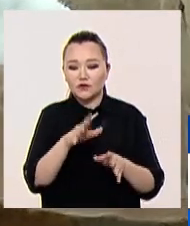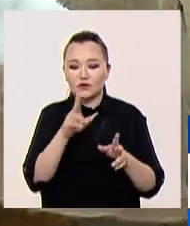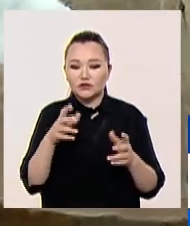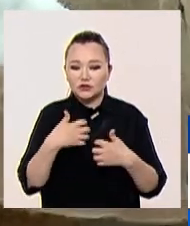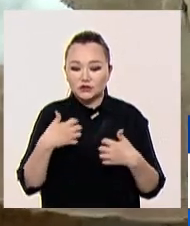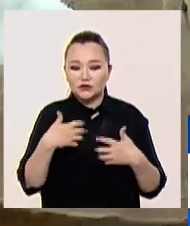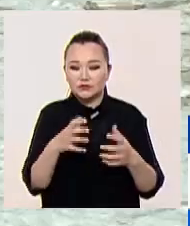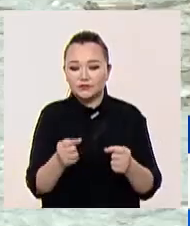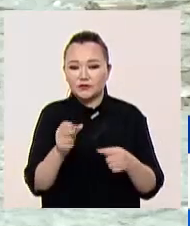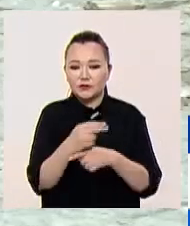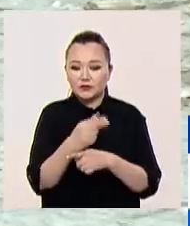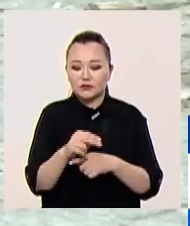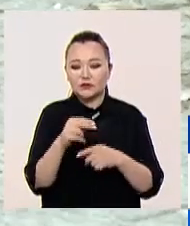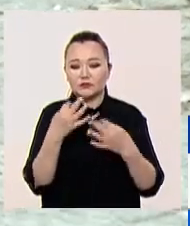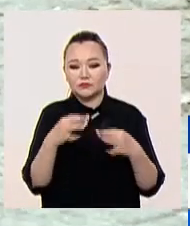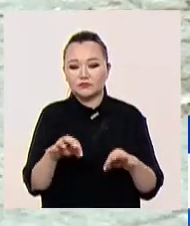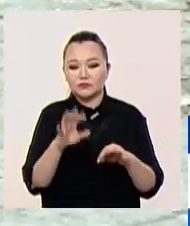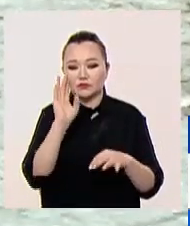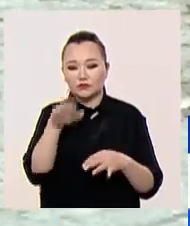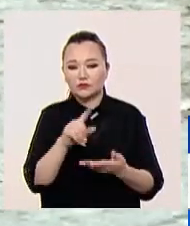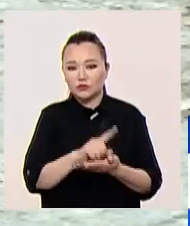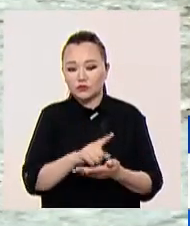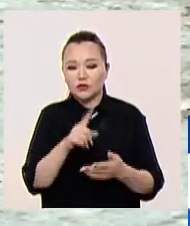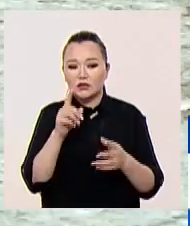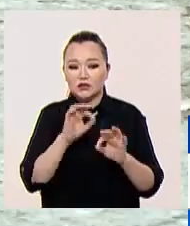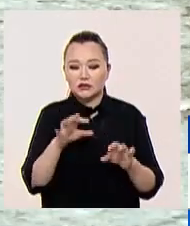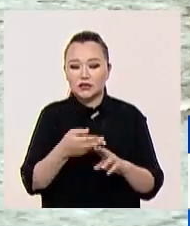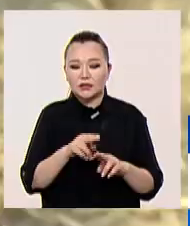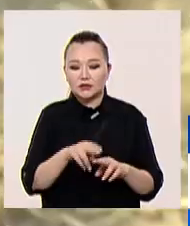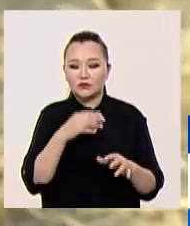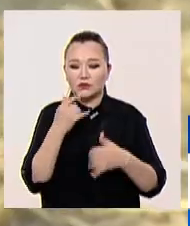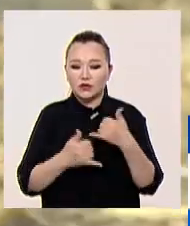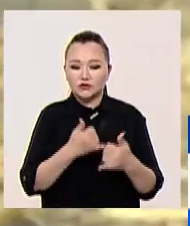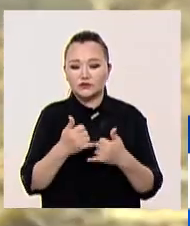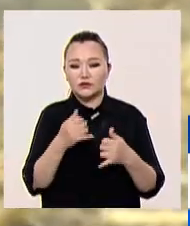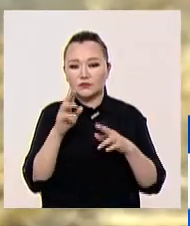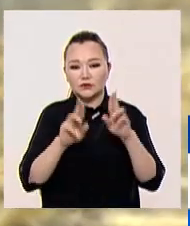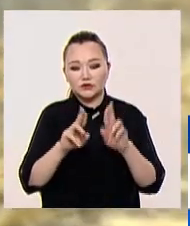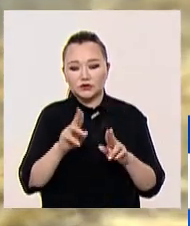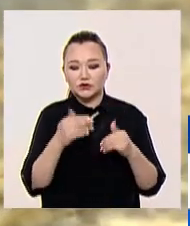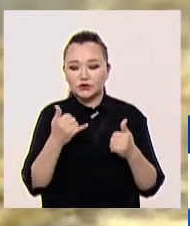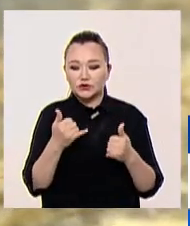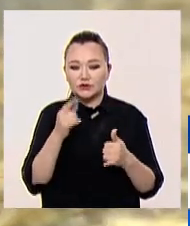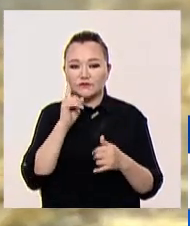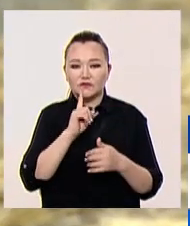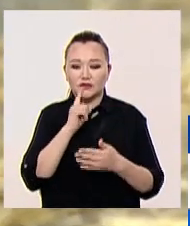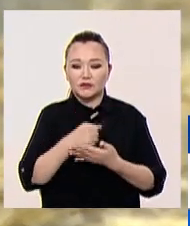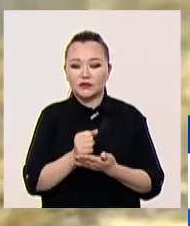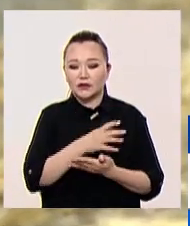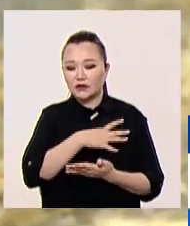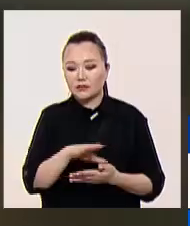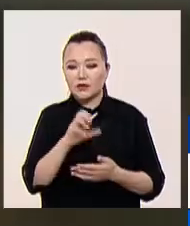жан-жануарды емдеп, баптап, босату қажет. Мамандардың айтуынша, оларды күтіп баптаудың ережелері әзірге бекітілмеген.